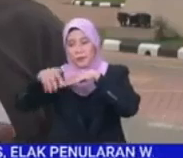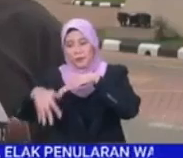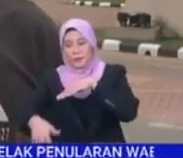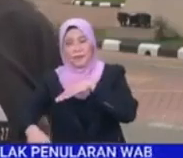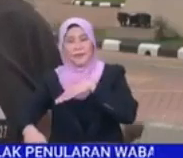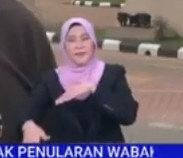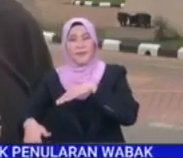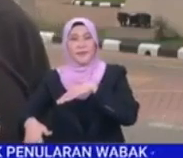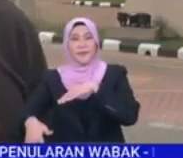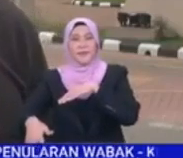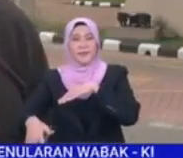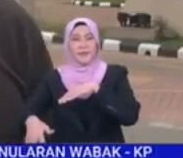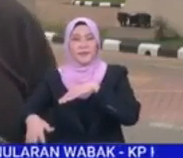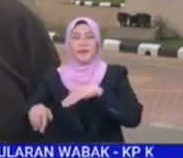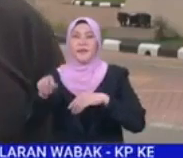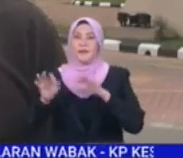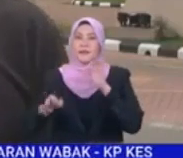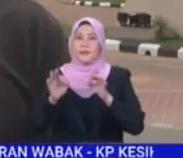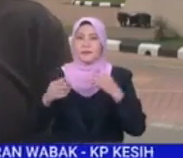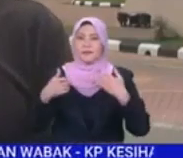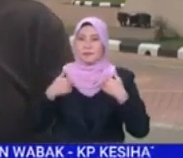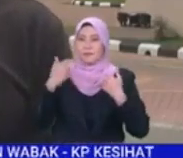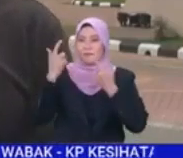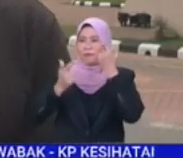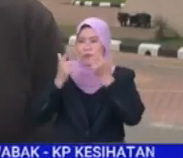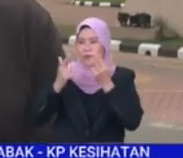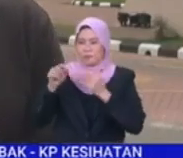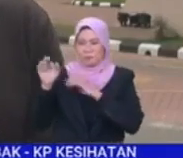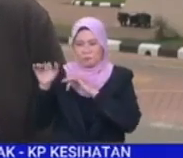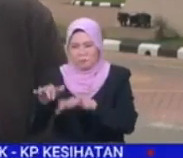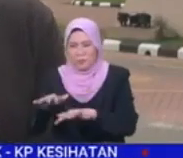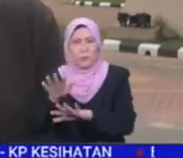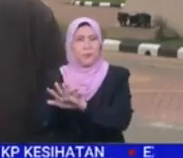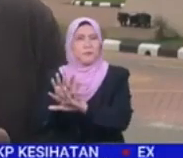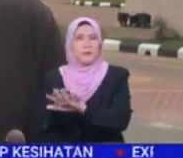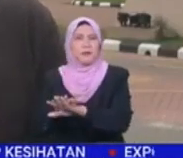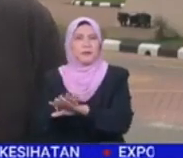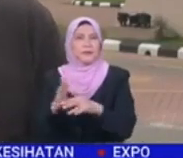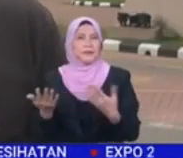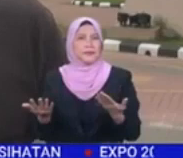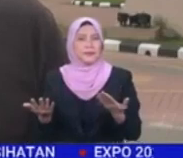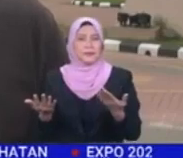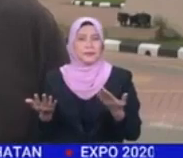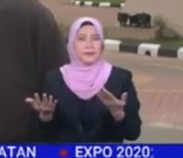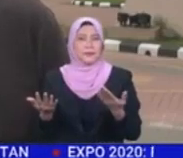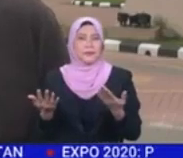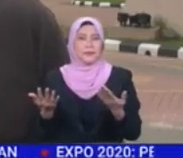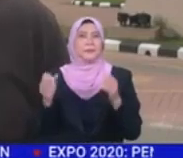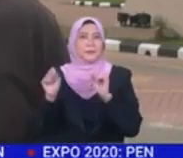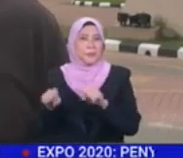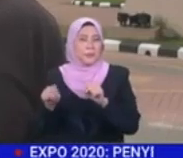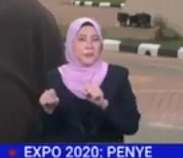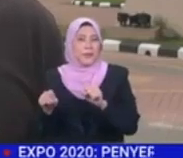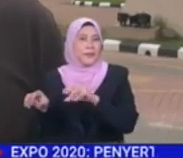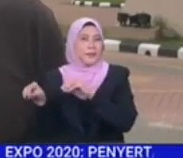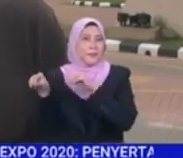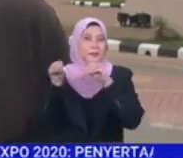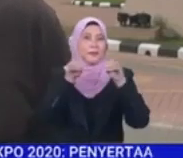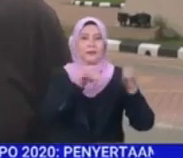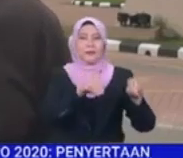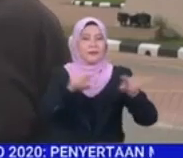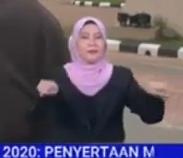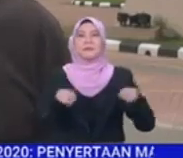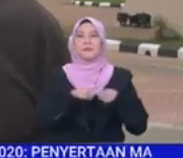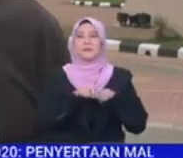kalau kalau ada apa pengunjung yang terlalu ramai kita boleh apa alihkan